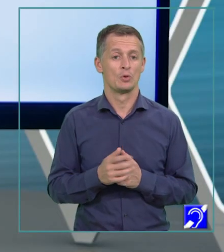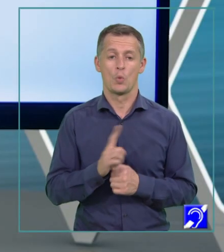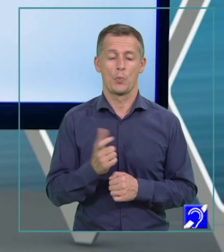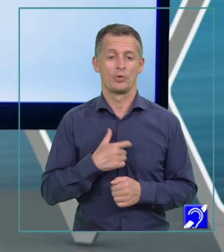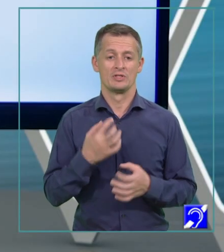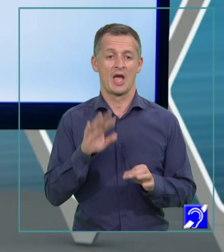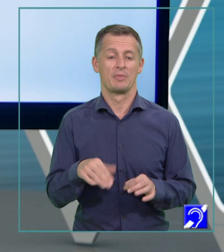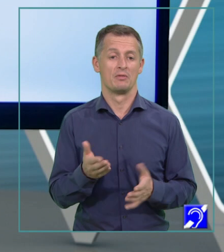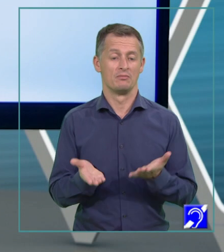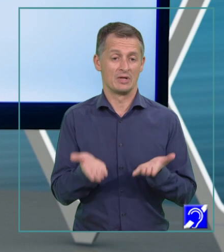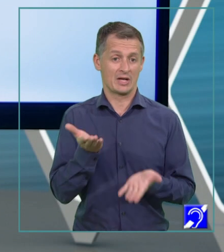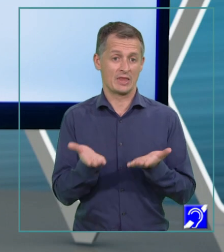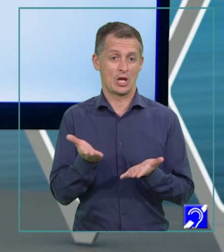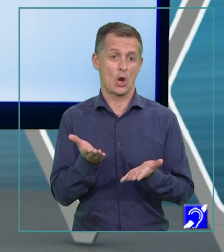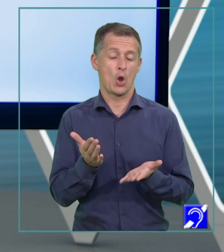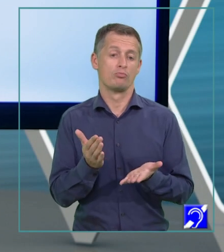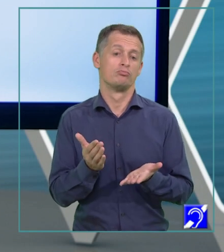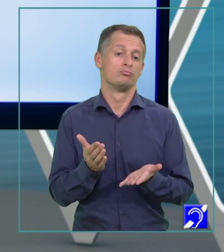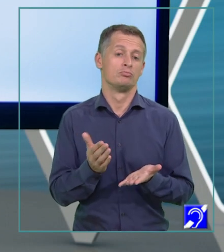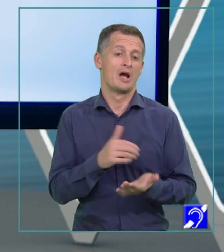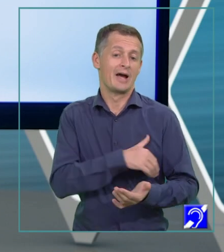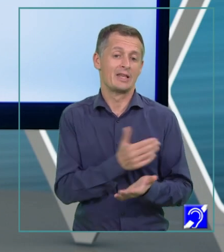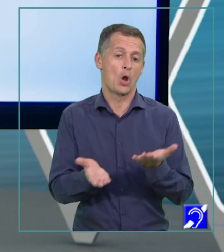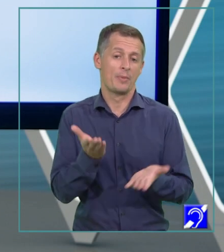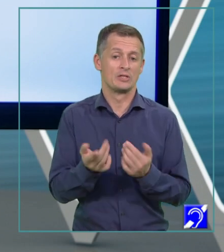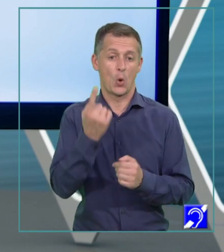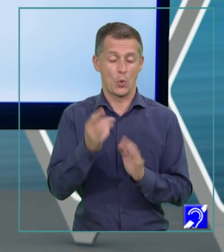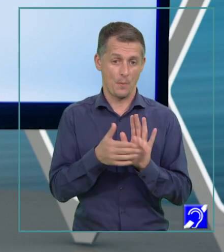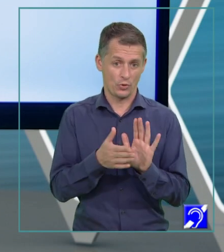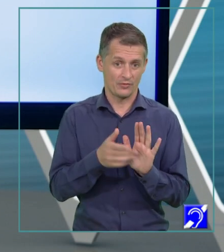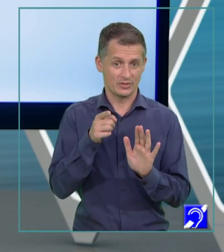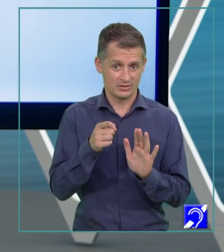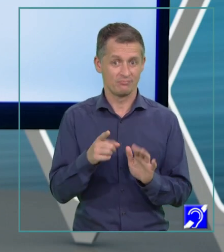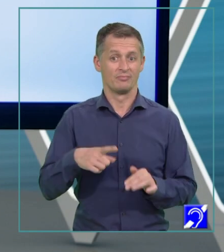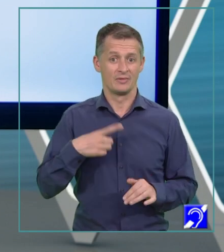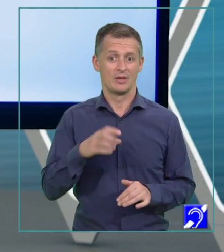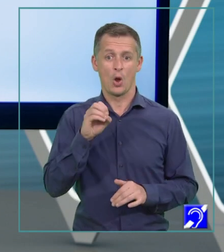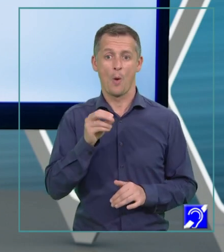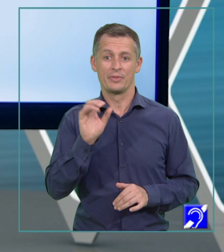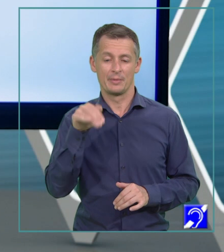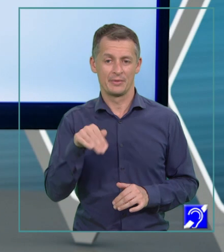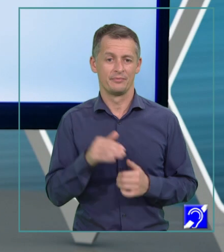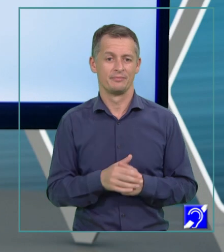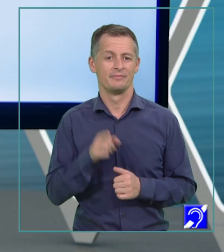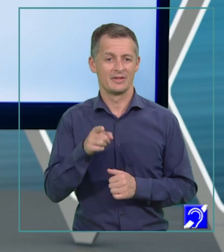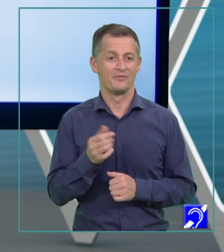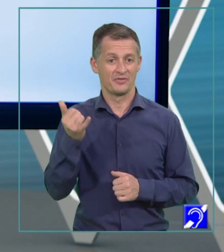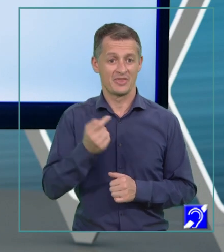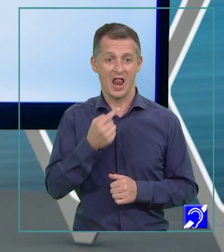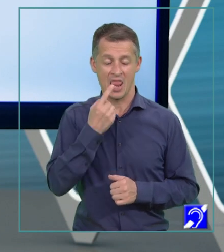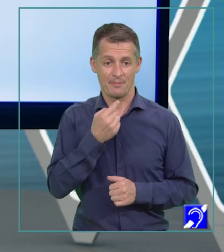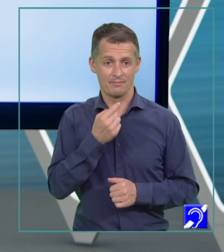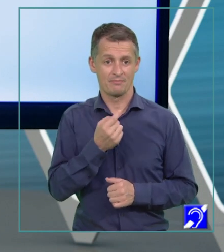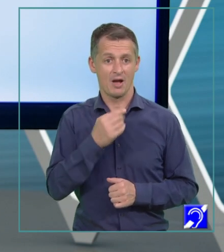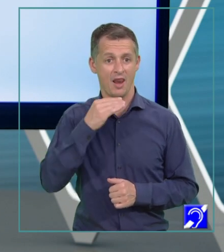de comparație din diverse motive. Ei bine, unul dintre acestea este chiar optim. El provine din limba